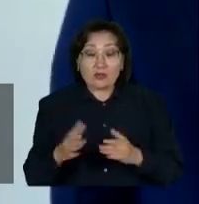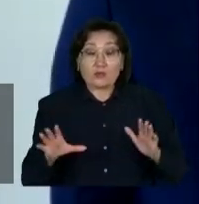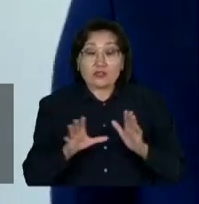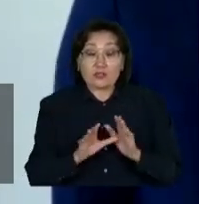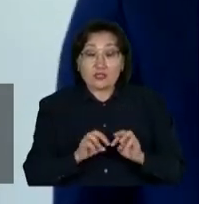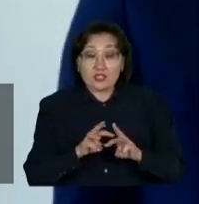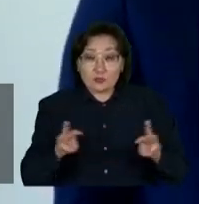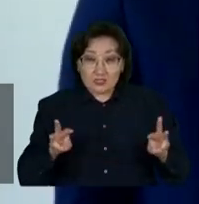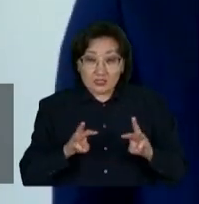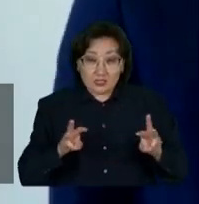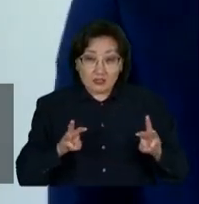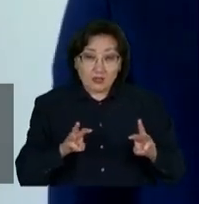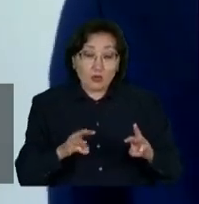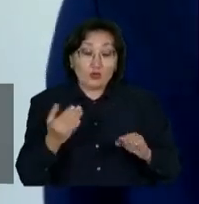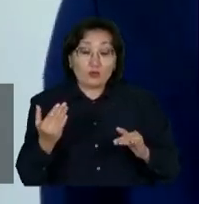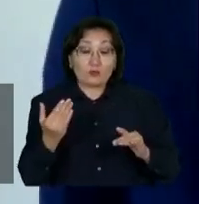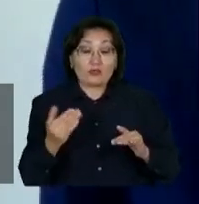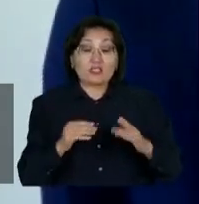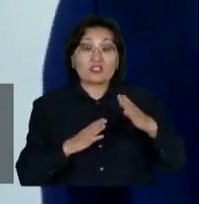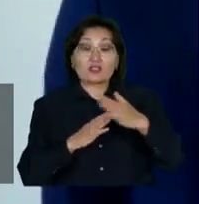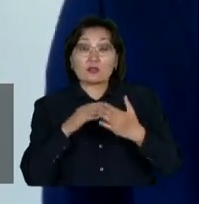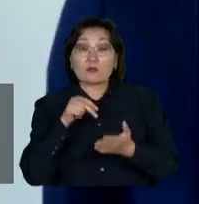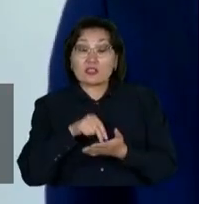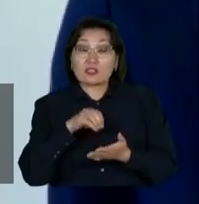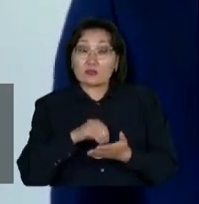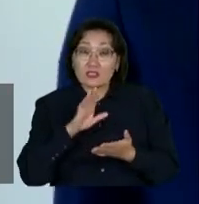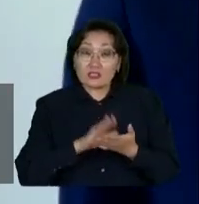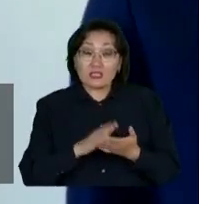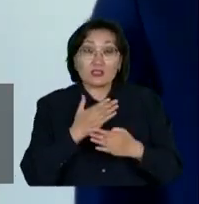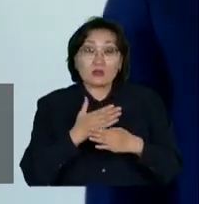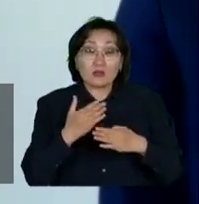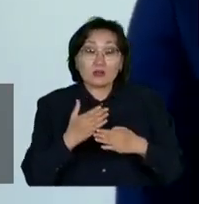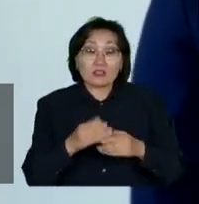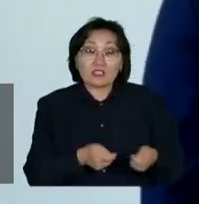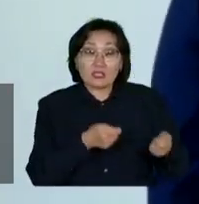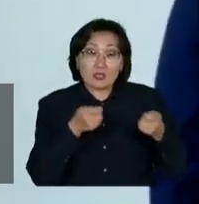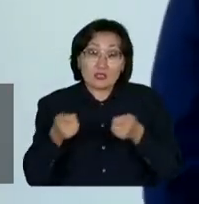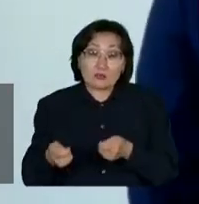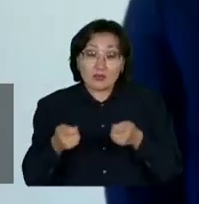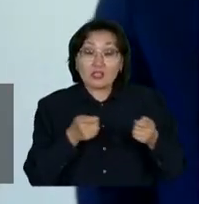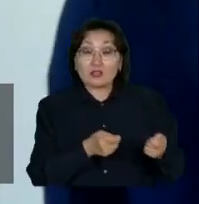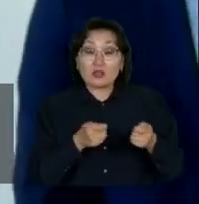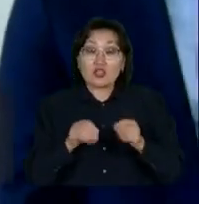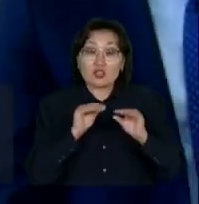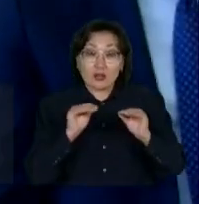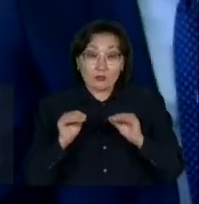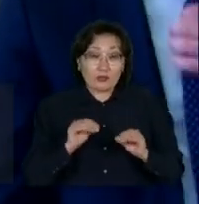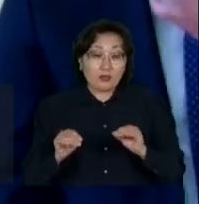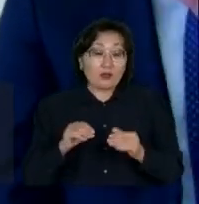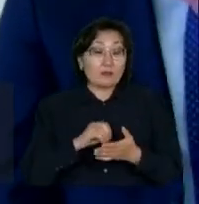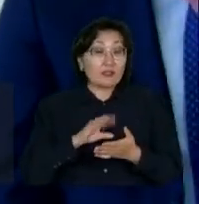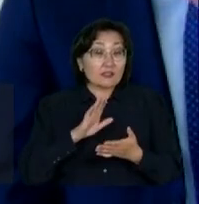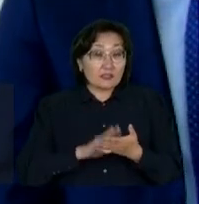энергетика министрлігі. Олар шекті бағаны бекітеді, одан кейінгі тасымалдау бар, жеткізу бар, жабдықтау бар, оны бекітетін